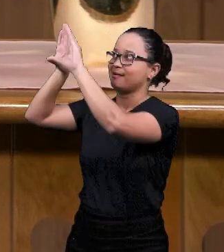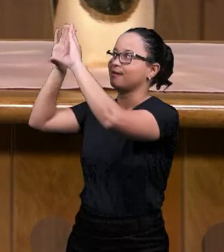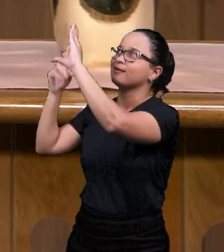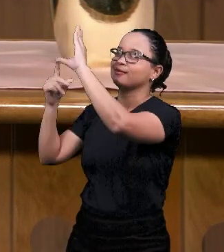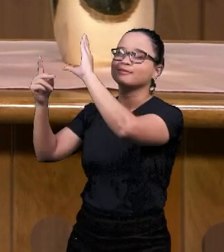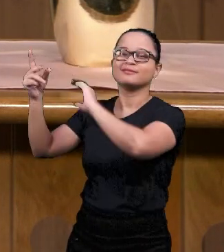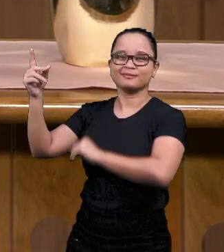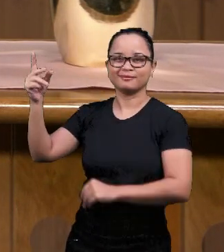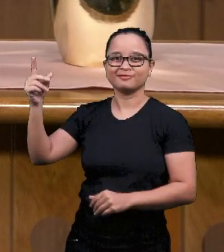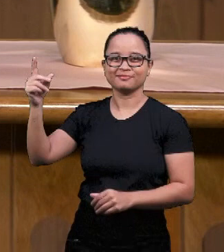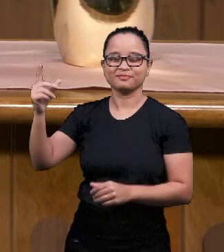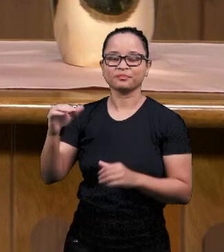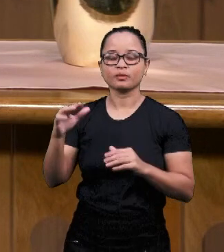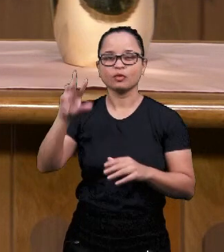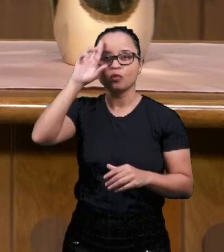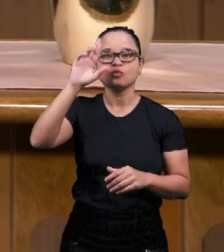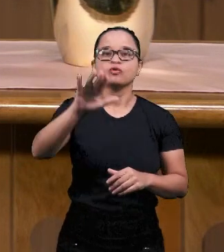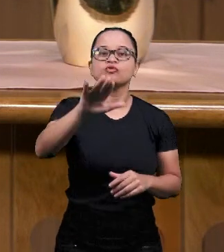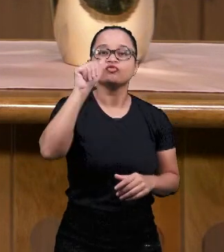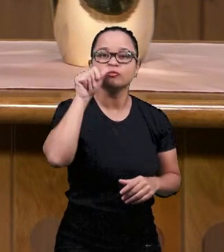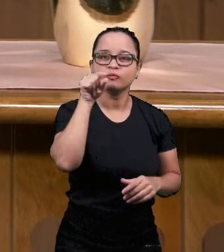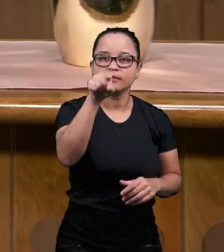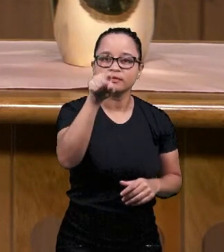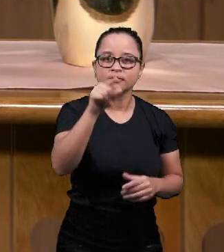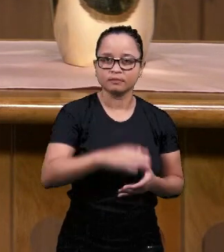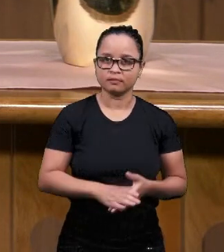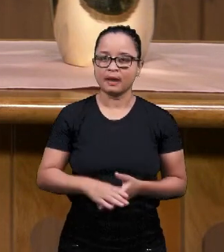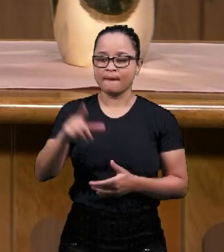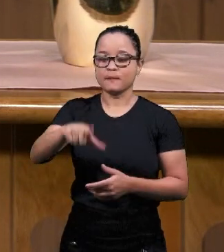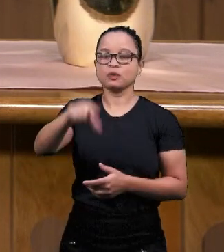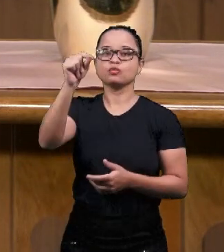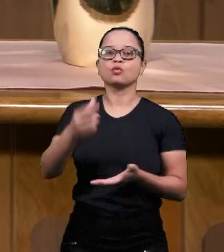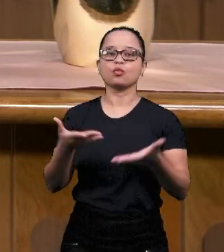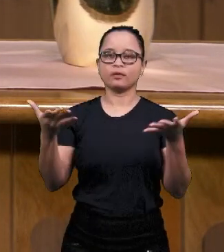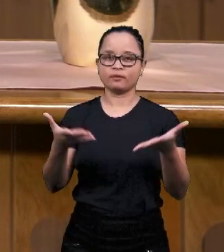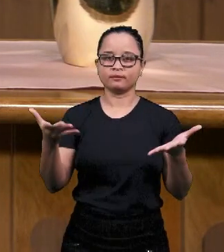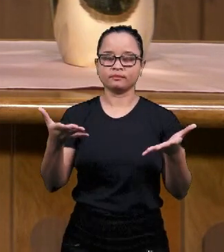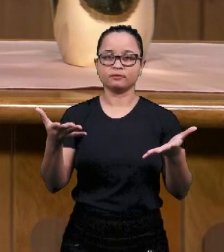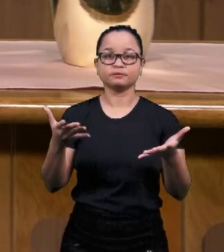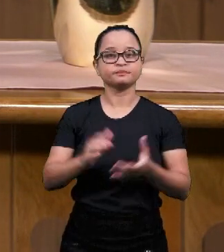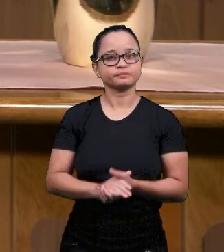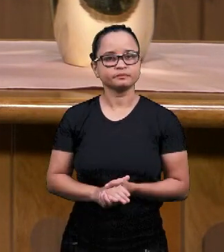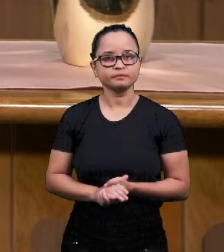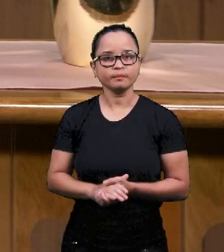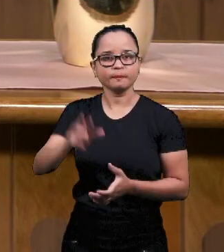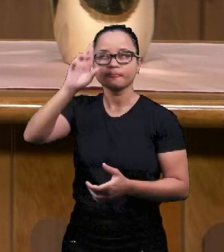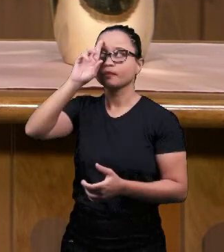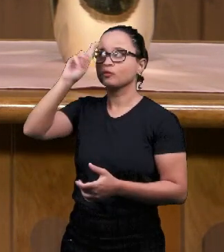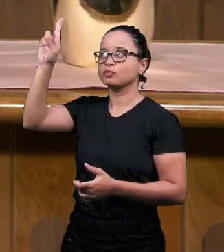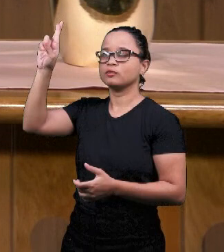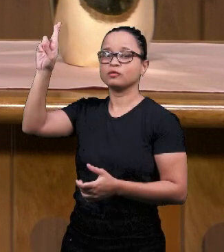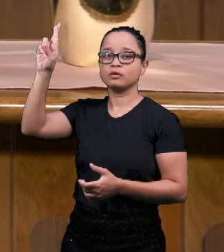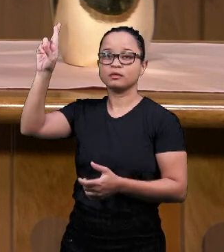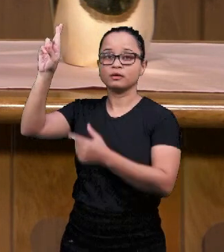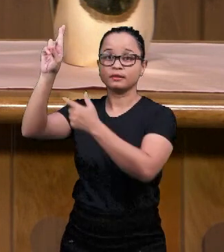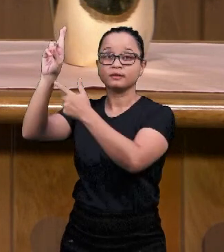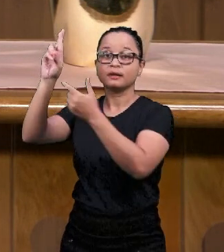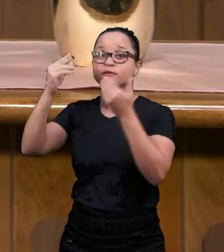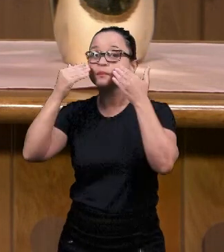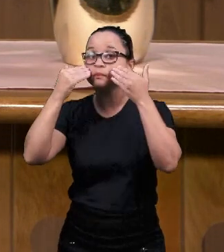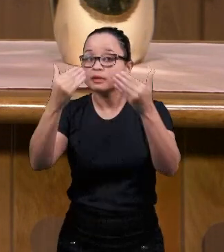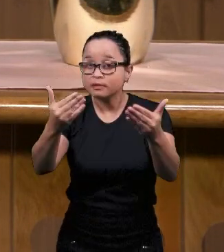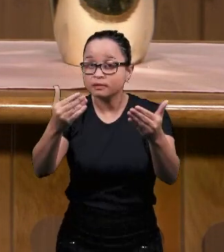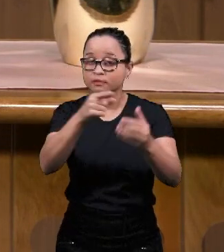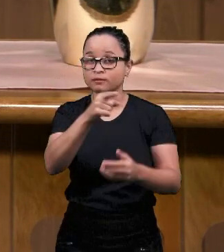своей души, Царствие Небесное. Бог призывает тебя сегодня, прими это решение. Бог